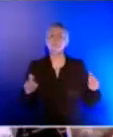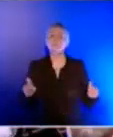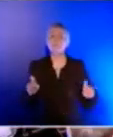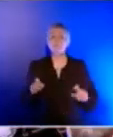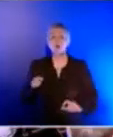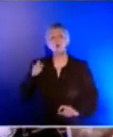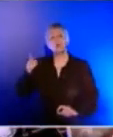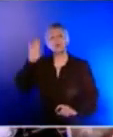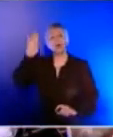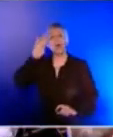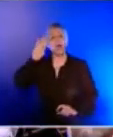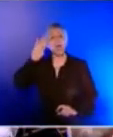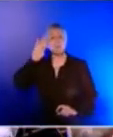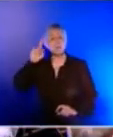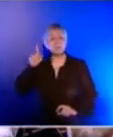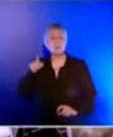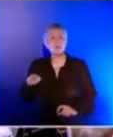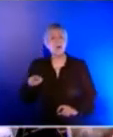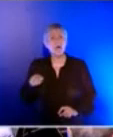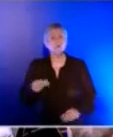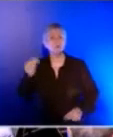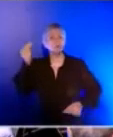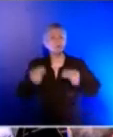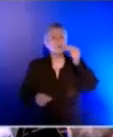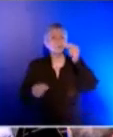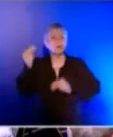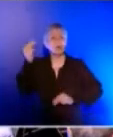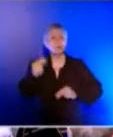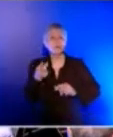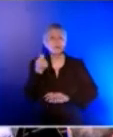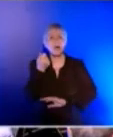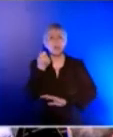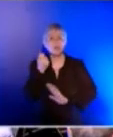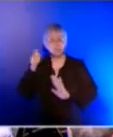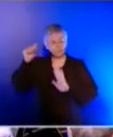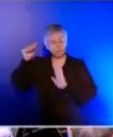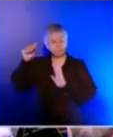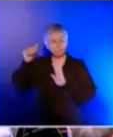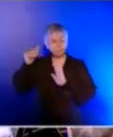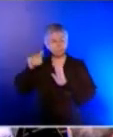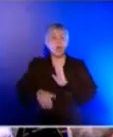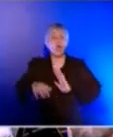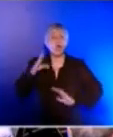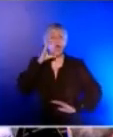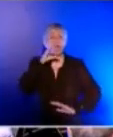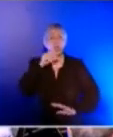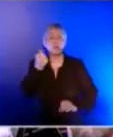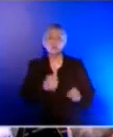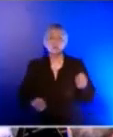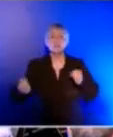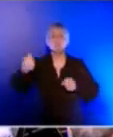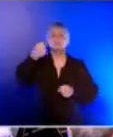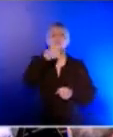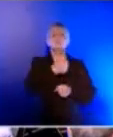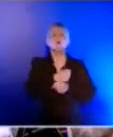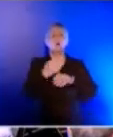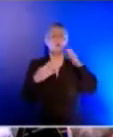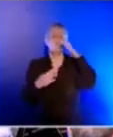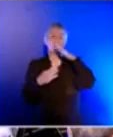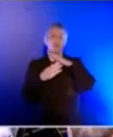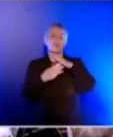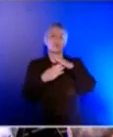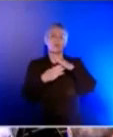κρίση, λόγω της σοσιαλδημοκρατικής πολιτικής Biden, φαίνεται να λαμβάνει μαθήματα από τα λάθη